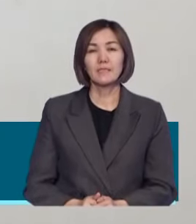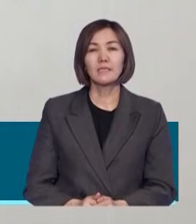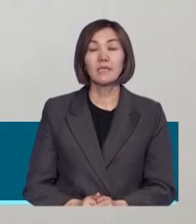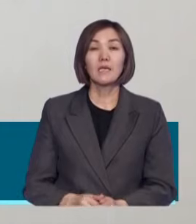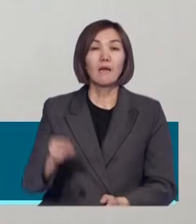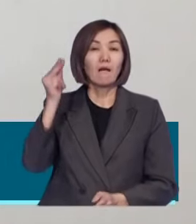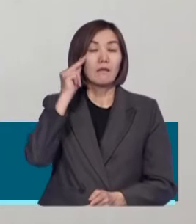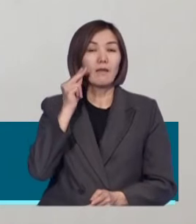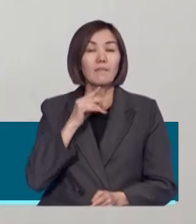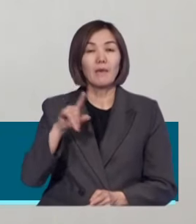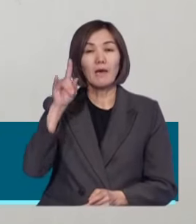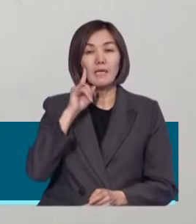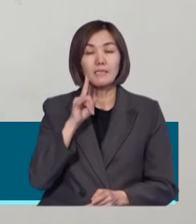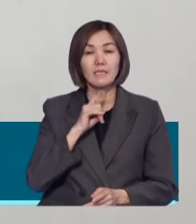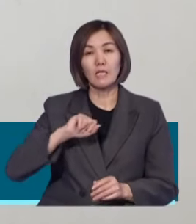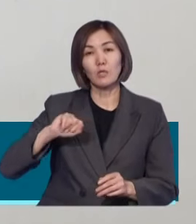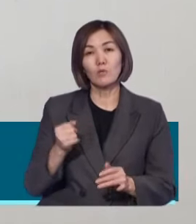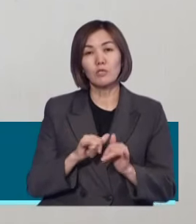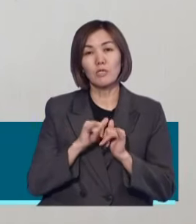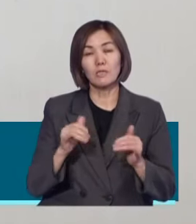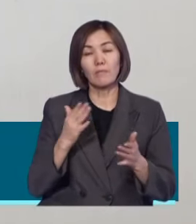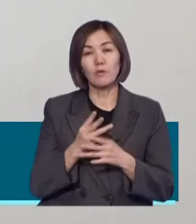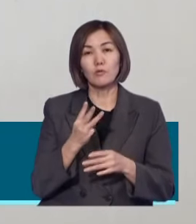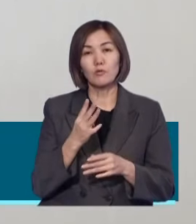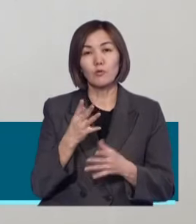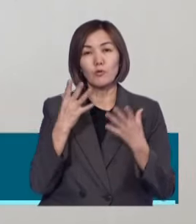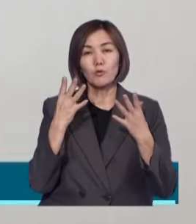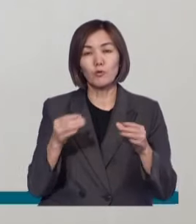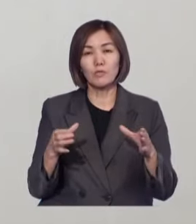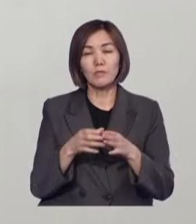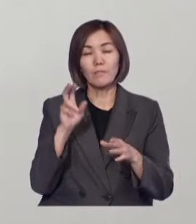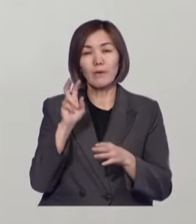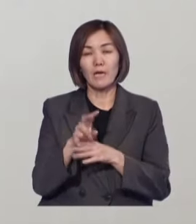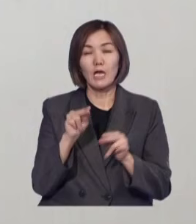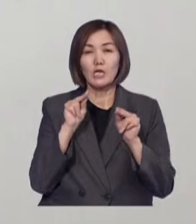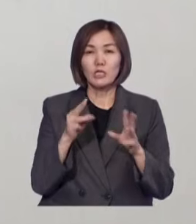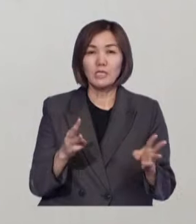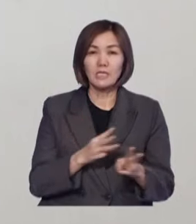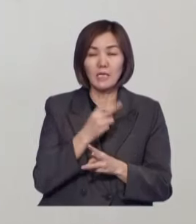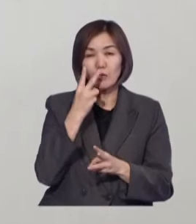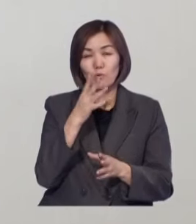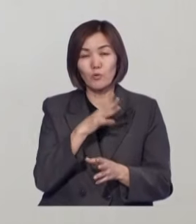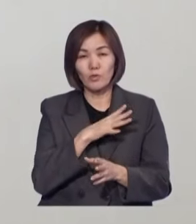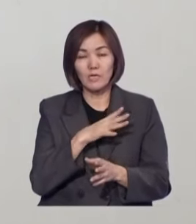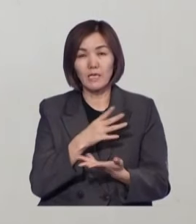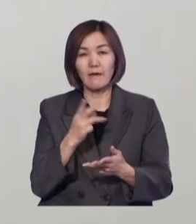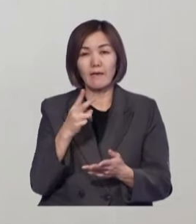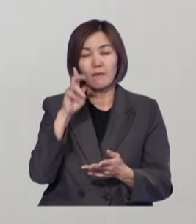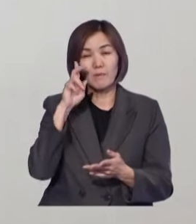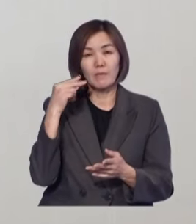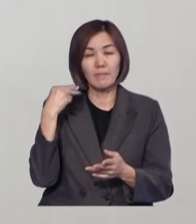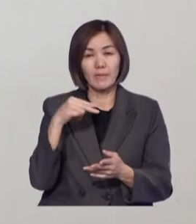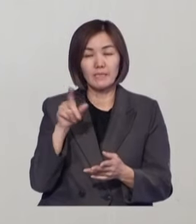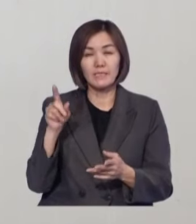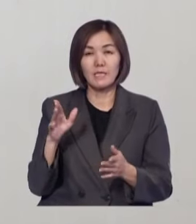Қытай мен Қазақстанның достығы нығая береді. 3-4 күн іссапарда болып, елдің шын ниетімен көңілін көрдік. Екі елдің президенттері